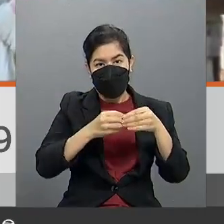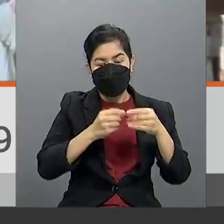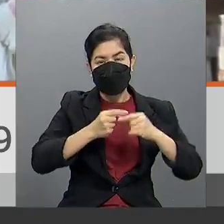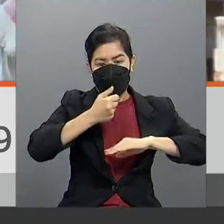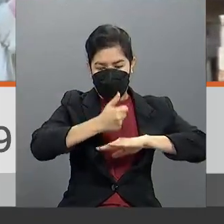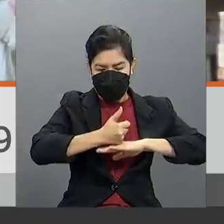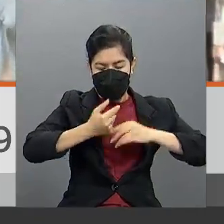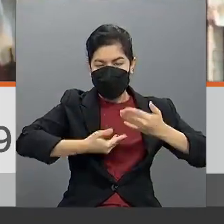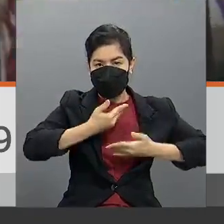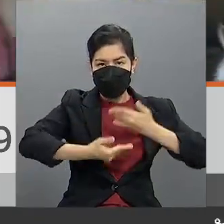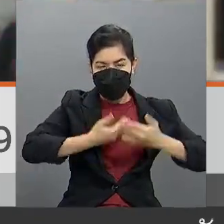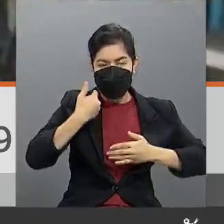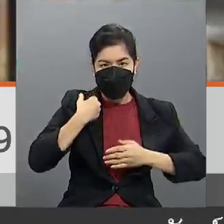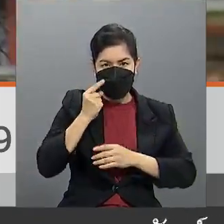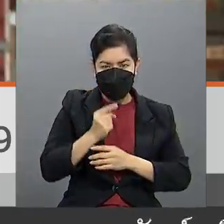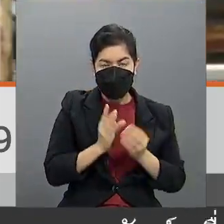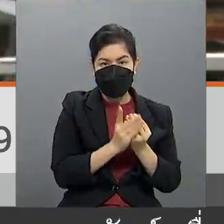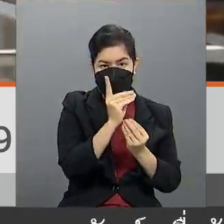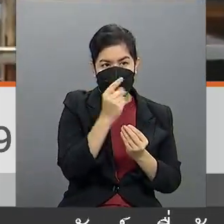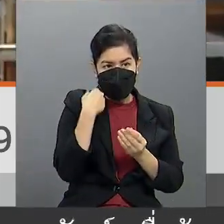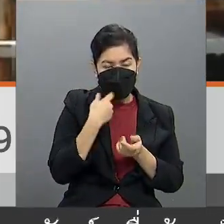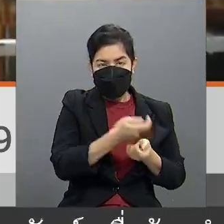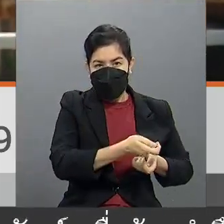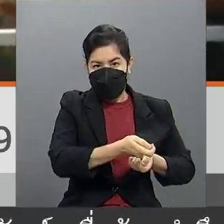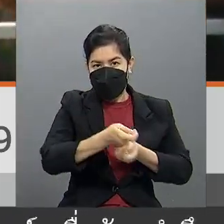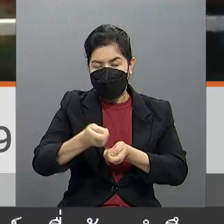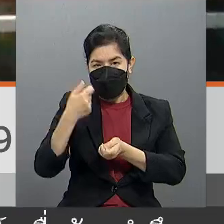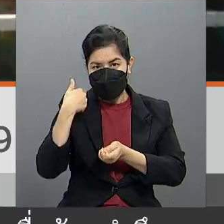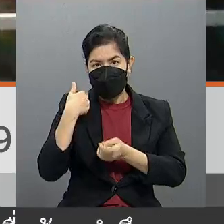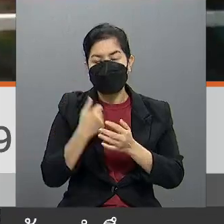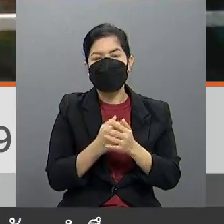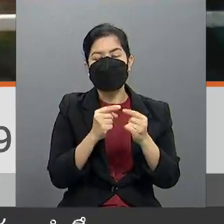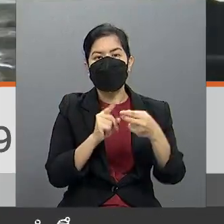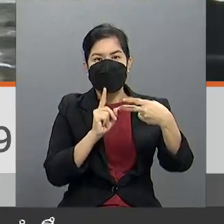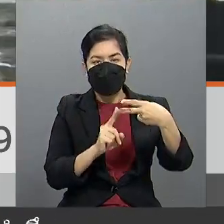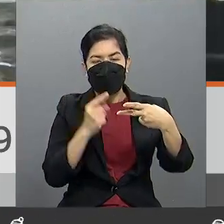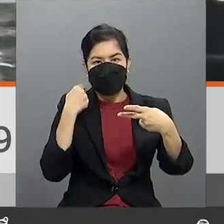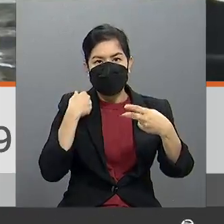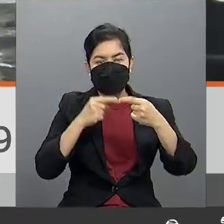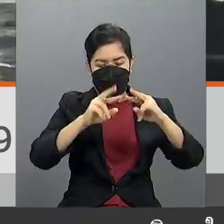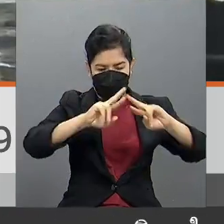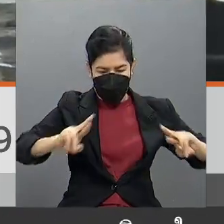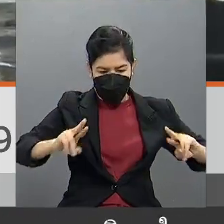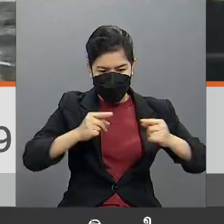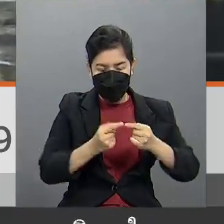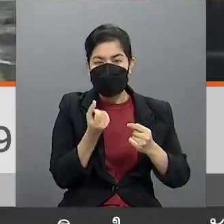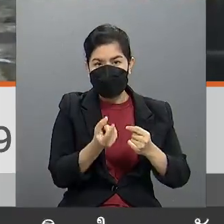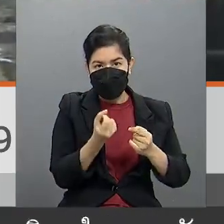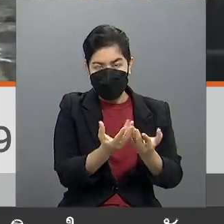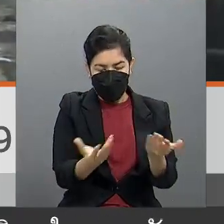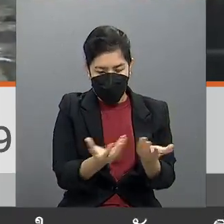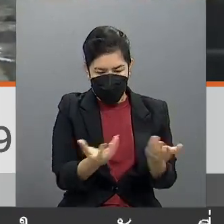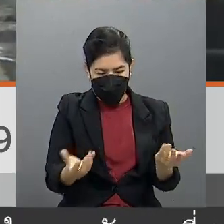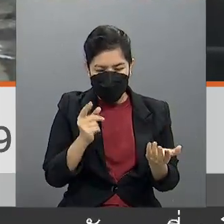สัปดาห์ละครั้งส่วนแผงอาหารสดต้องล้างทุกวันค่ะวิธีการตามหลักสุขภิบาลให้ปฏิบัติดังนี้นะคะ